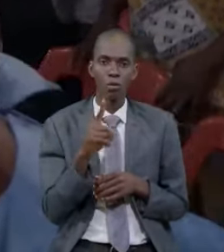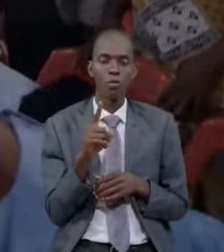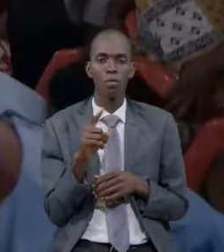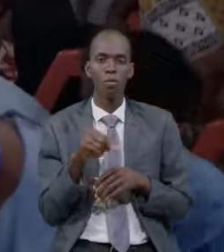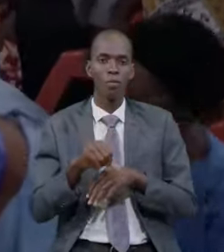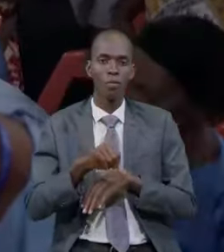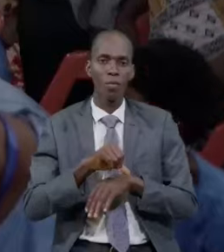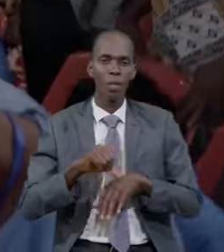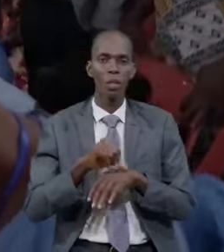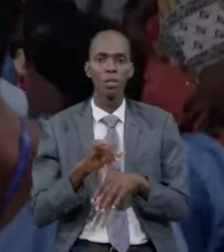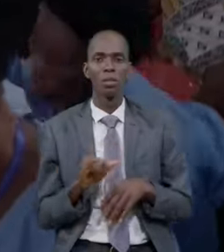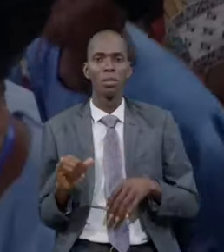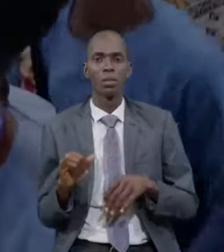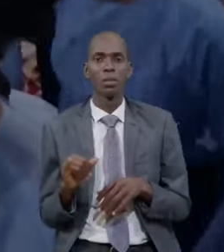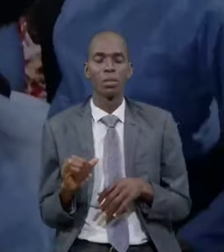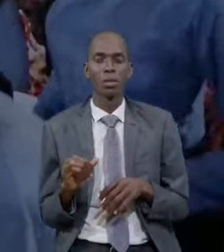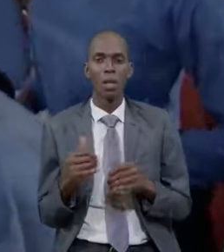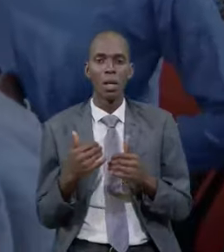onction.